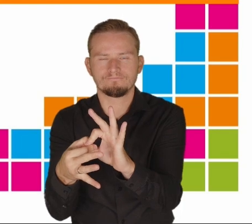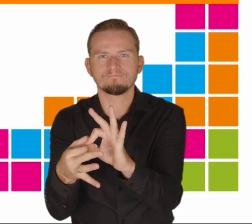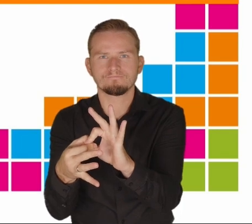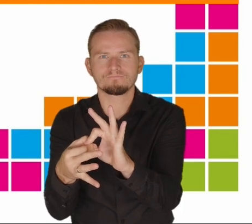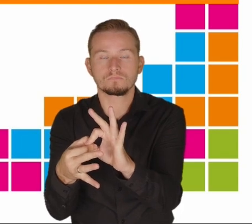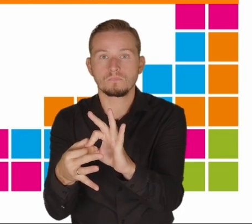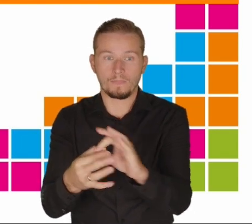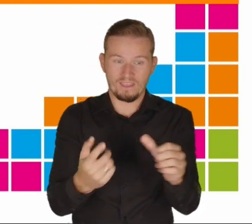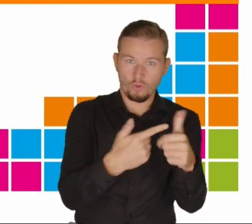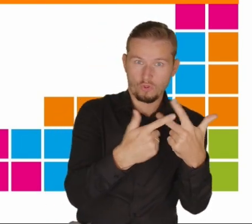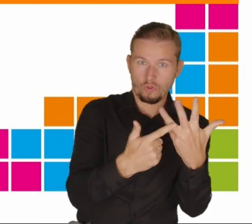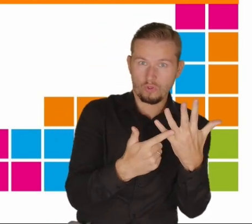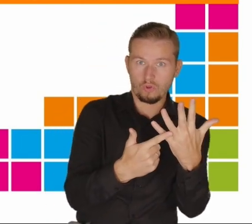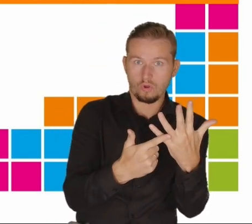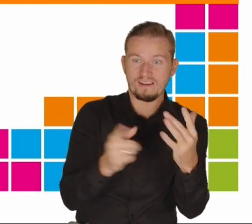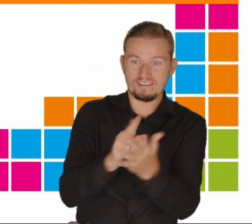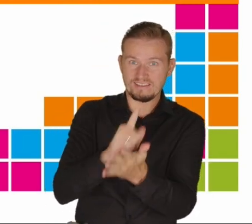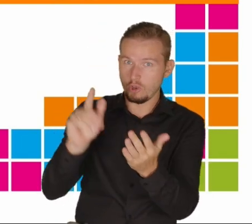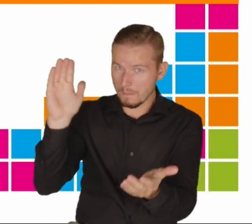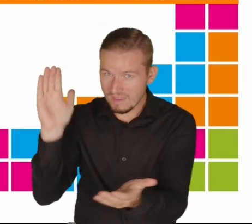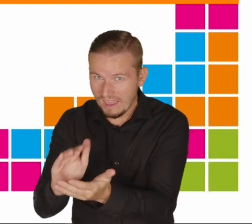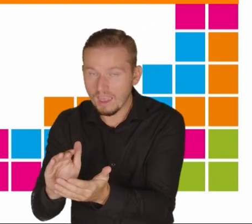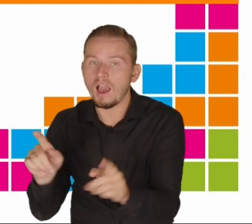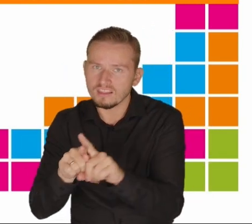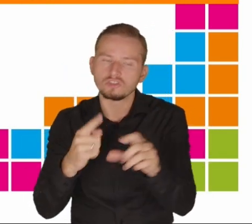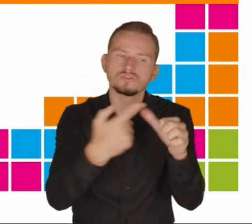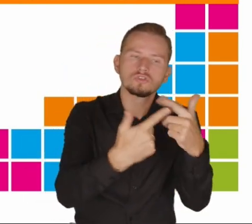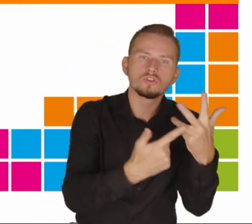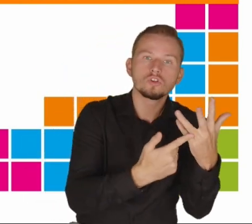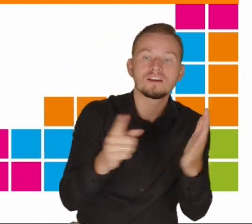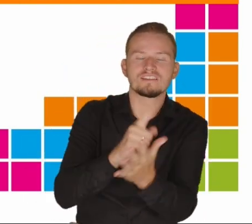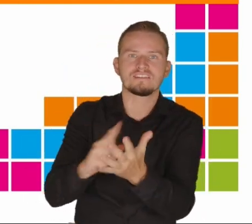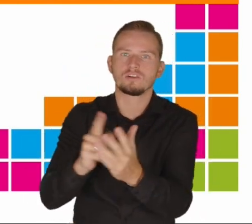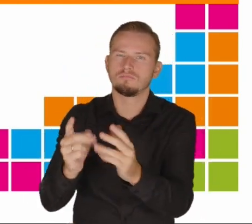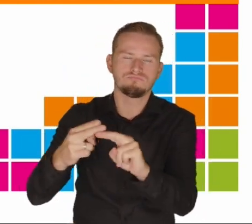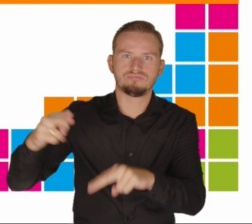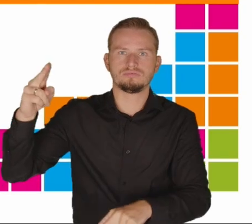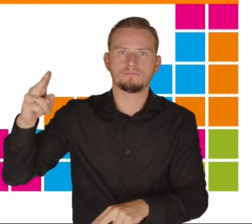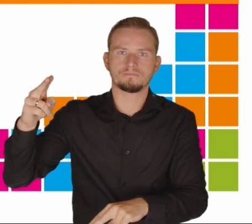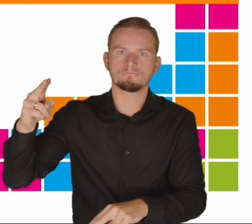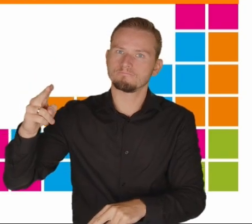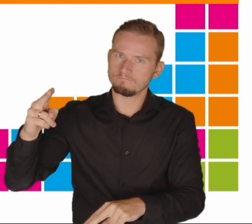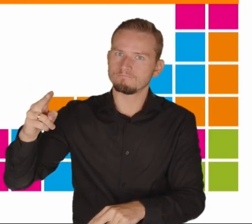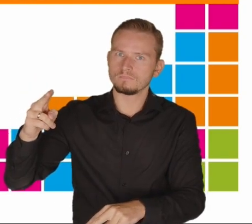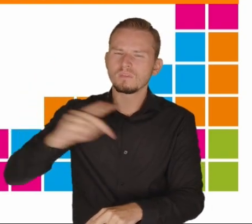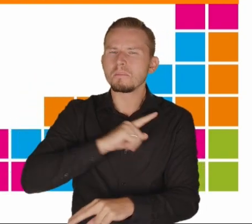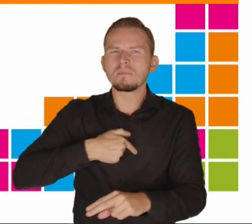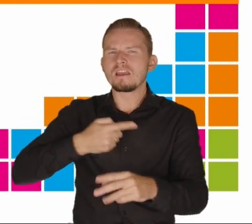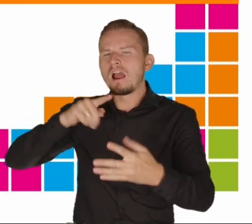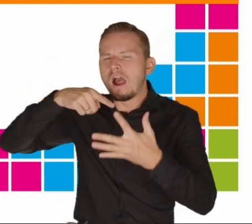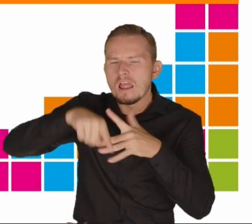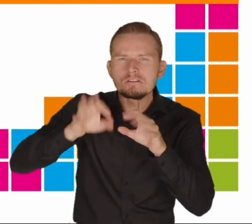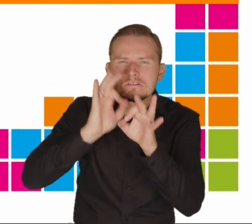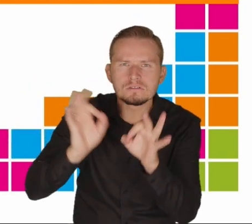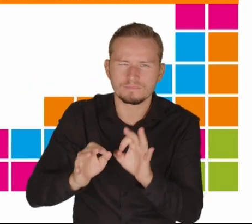zmniejszają ryzyko i tymi, które ryzyko zwiększają. Nie będziemy wchodzili w szczegóły, tylko